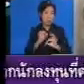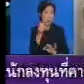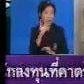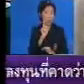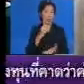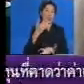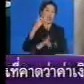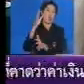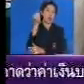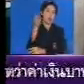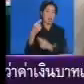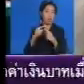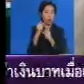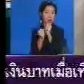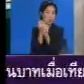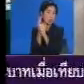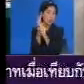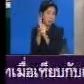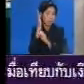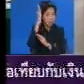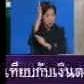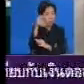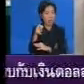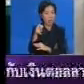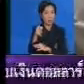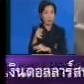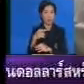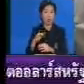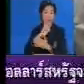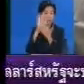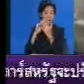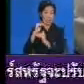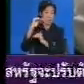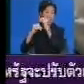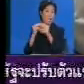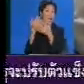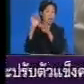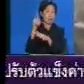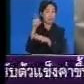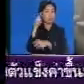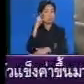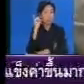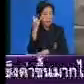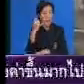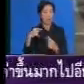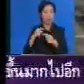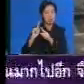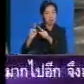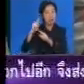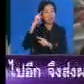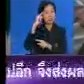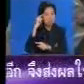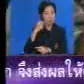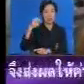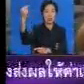สูงแต่ในช่วง 2-3ปีที่จะถึงเนี่ยนะครับประเทศที่พัฒนาแล้วมีแนวโน้มที่จะเปลี่ยนแปลงการบริโภคโดยลดการนำ